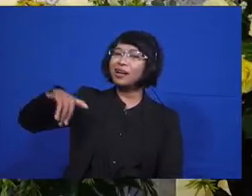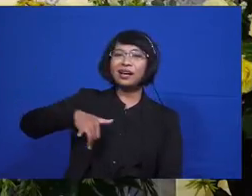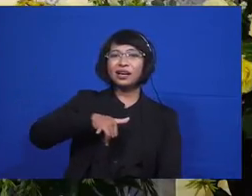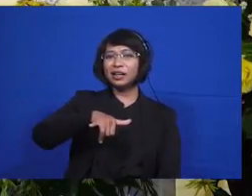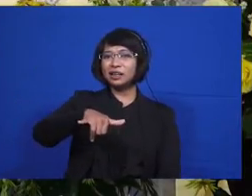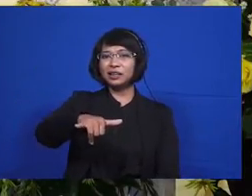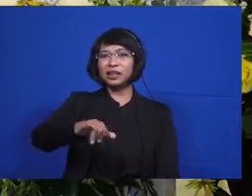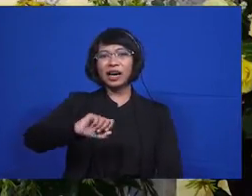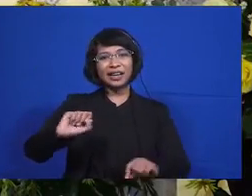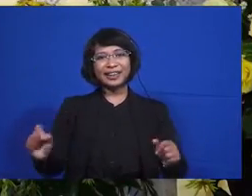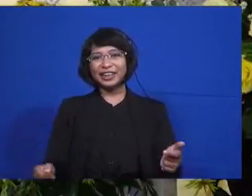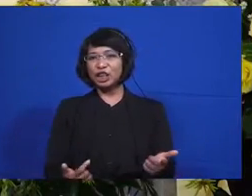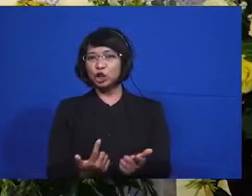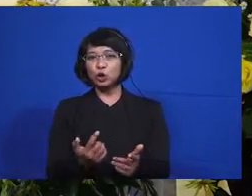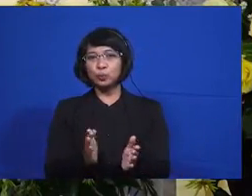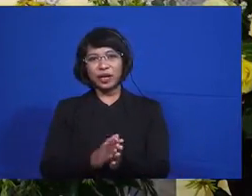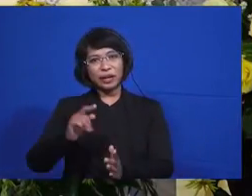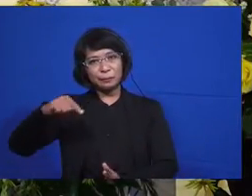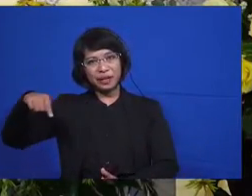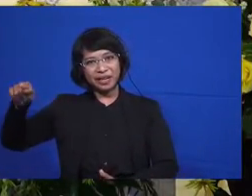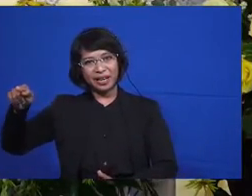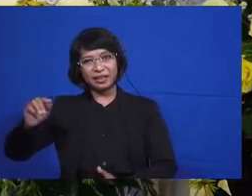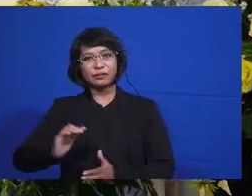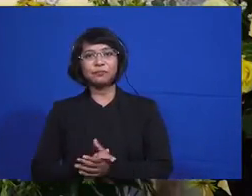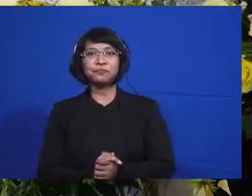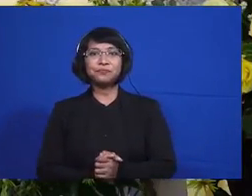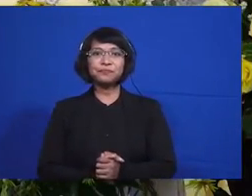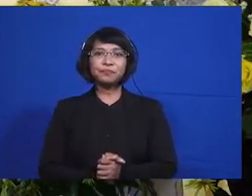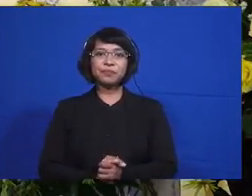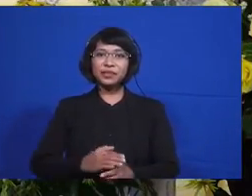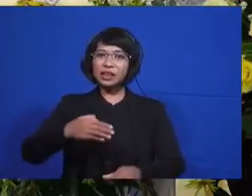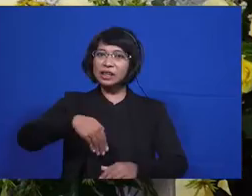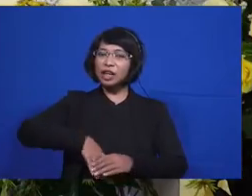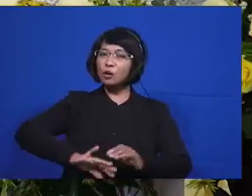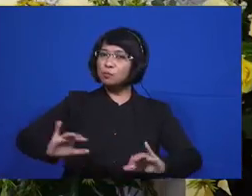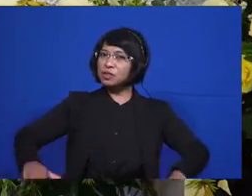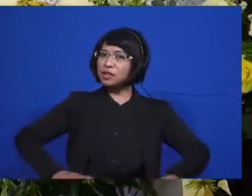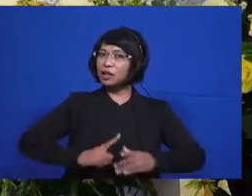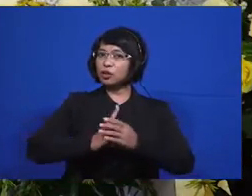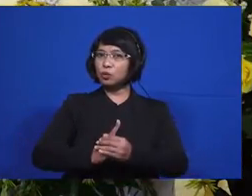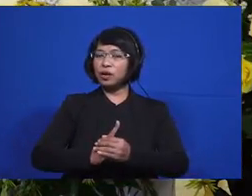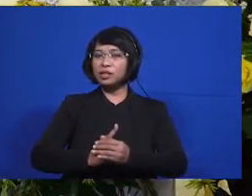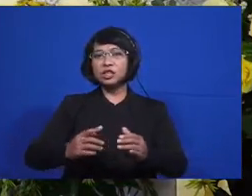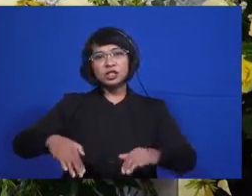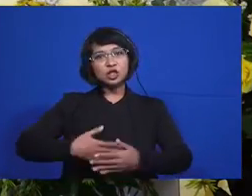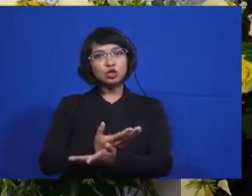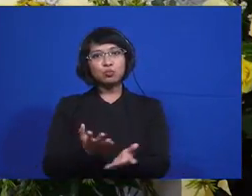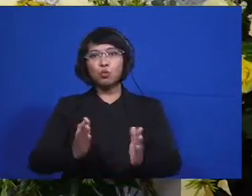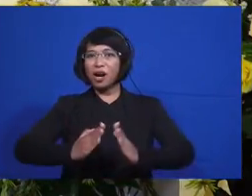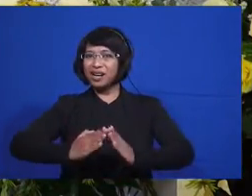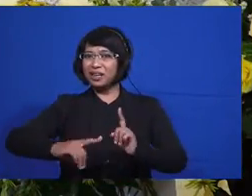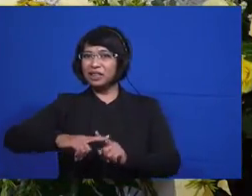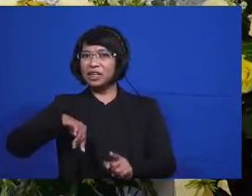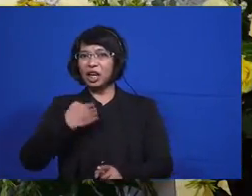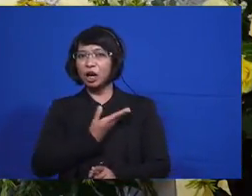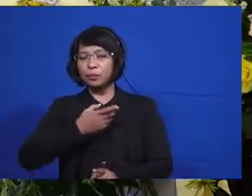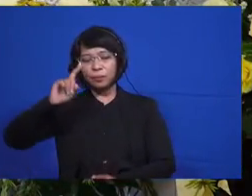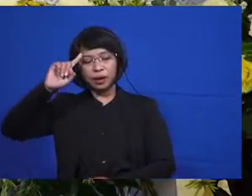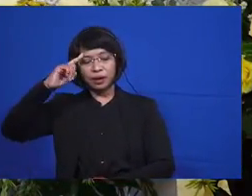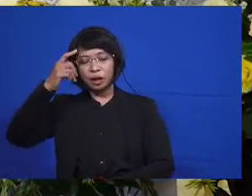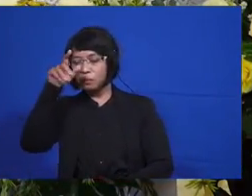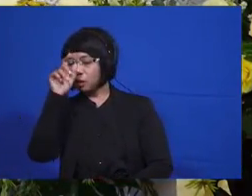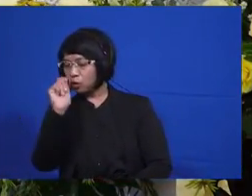kekal, hidup dan benar. Dalam persatuan dengan seluruh gereja, kami